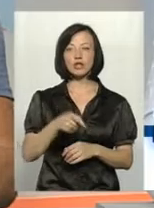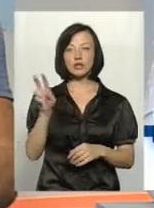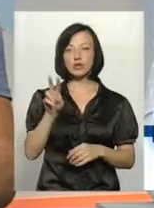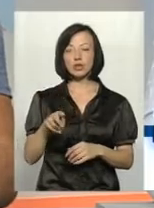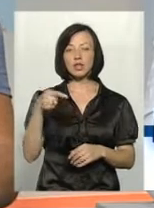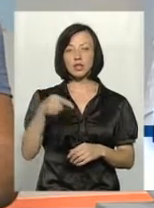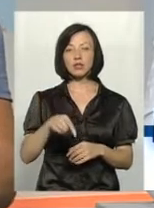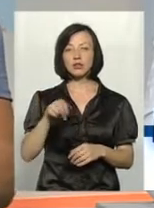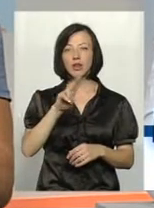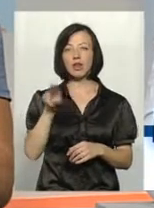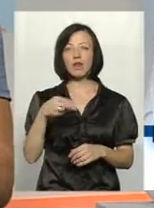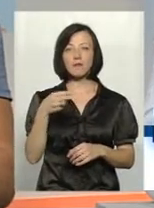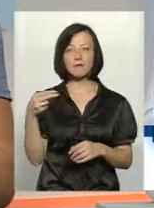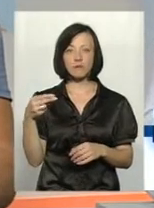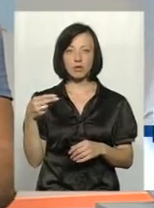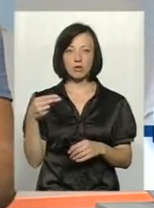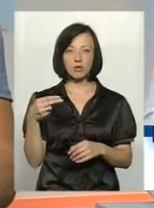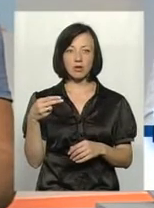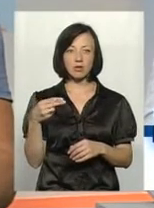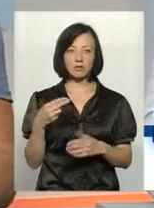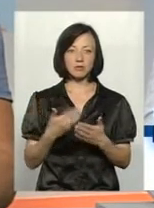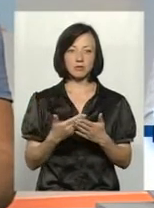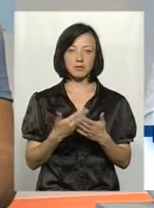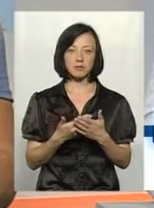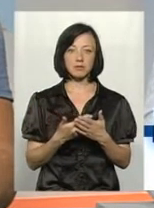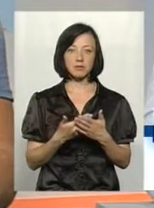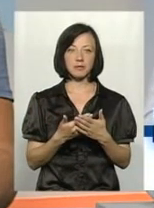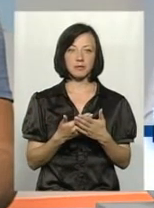тисячу євро вартував той гектар.